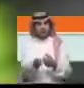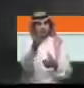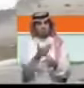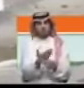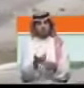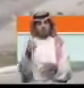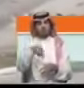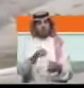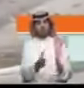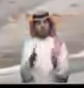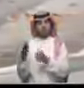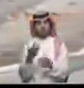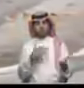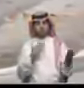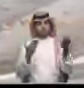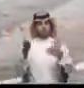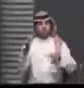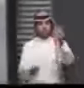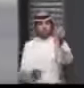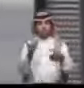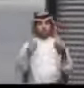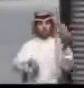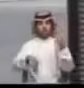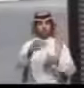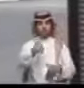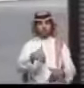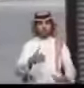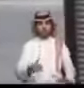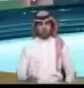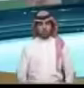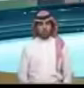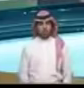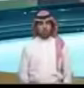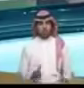الفرنسي أوقعت عشرات الجرحى.